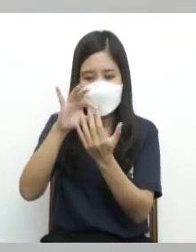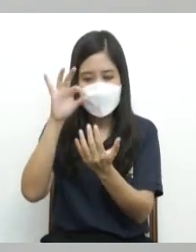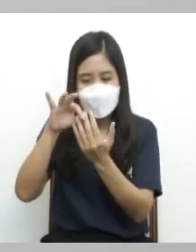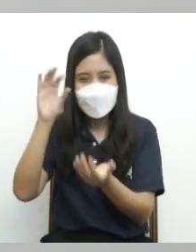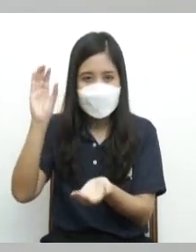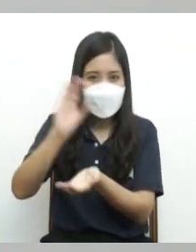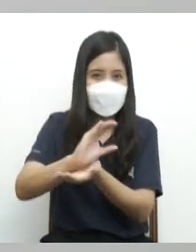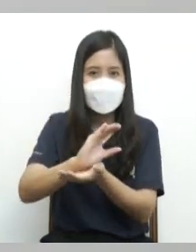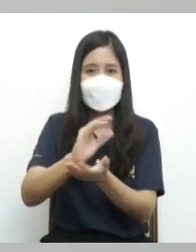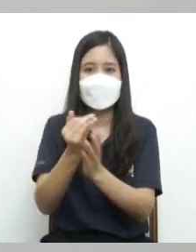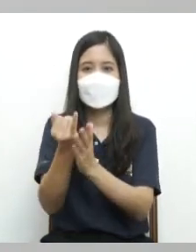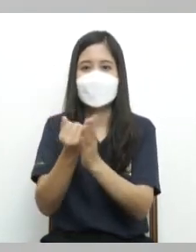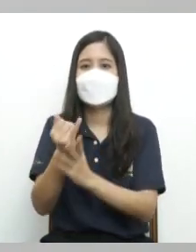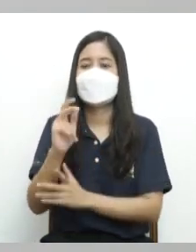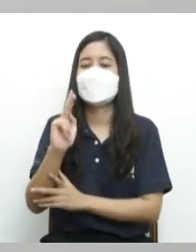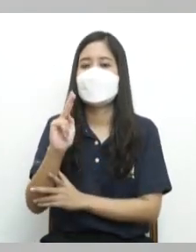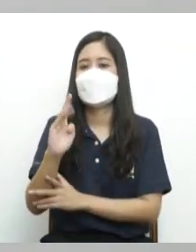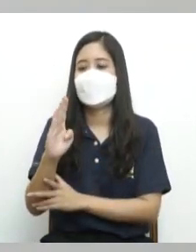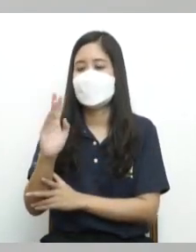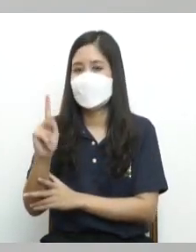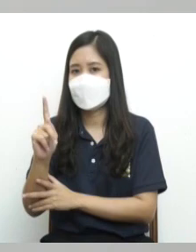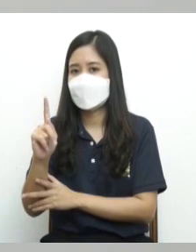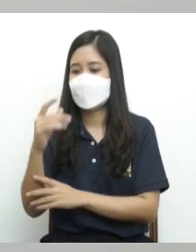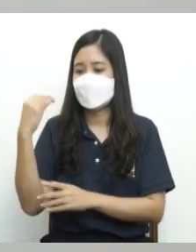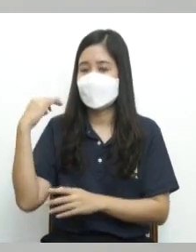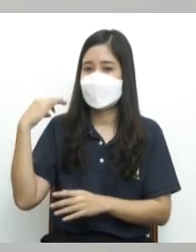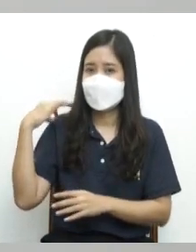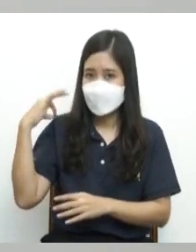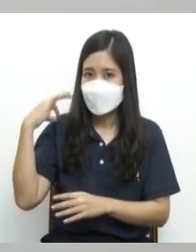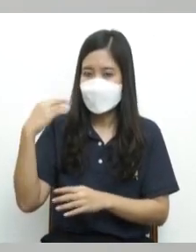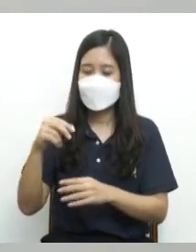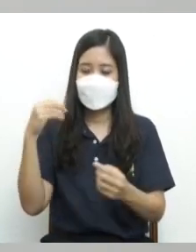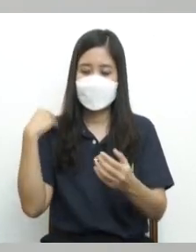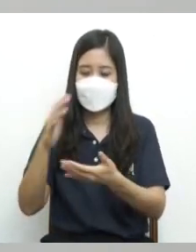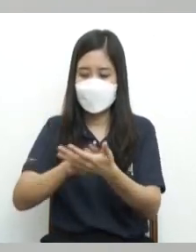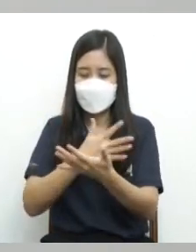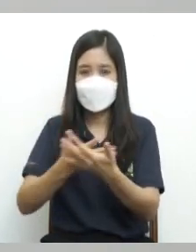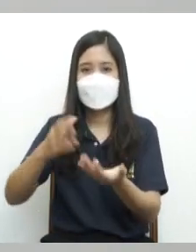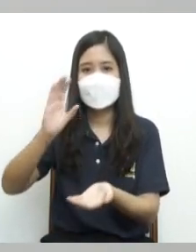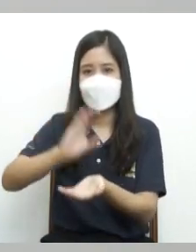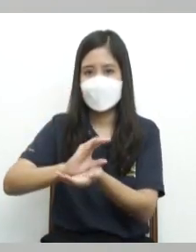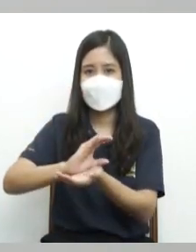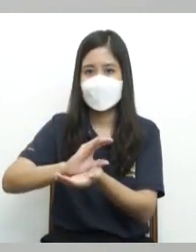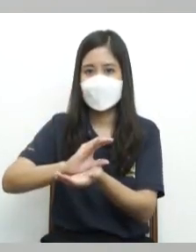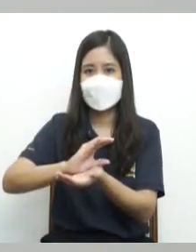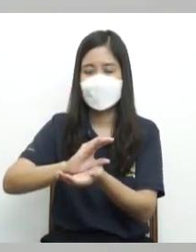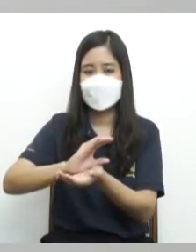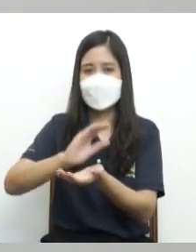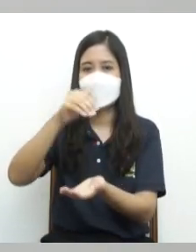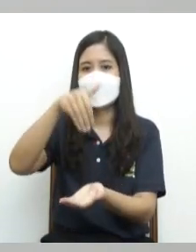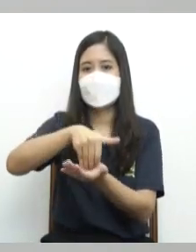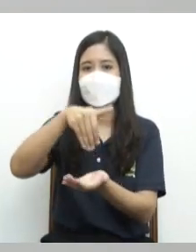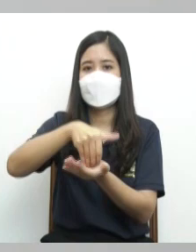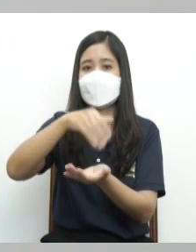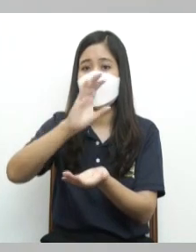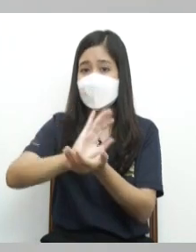สมาชิกกบขทุกคนนะคะตอนเริ่มเป็นสมาชิกเนี่ยท่านจะอยู่ในแผนลงทุนซึ่งเป็นแผนแรกของเรานะคะเรียกว่าเป็นแผนหลักลักษณะแ